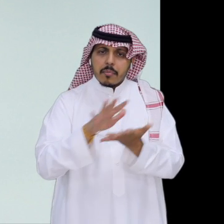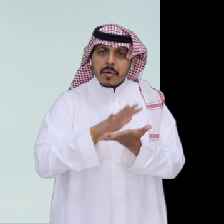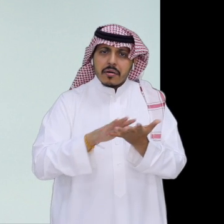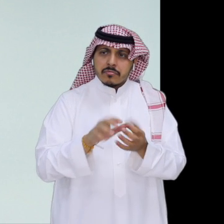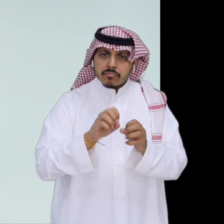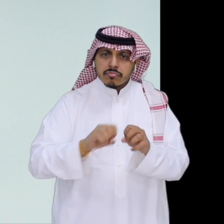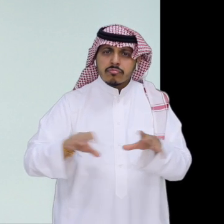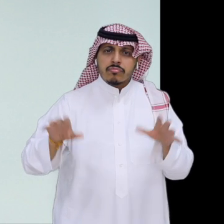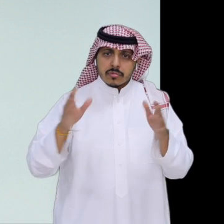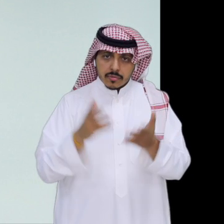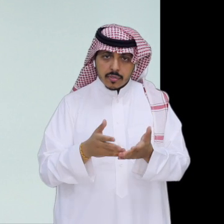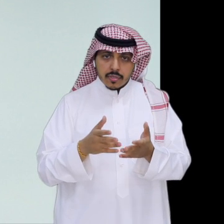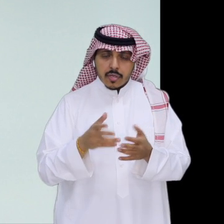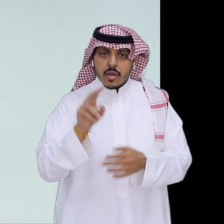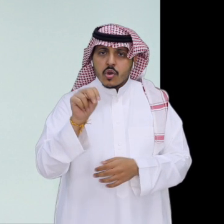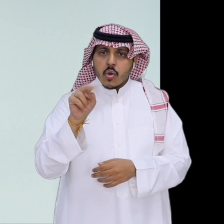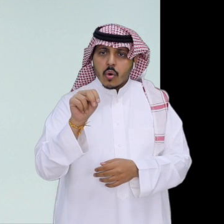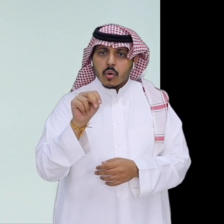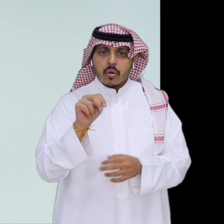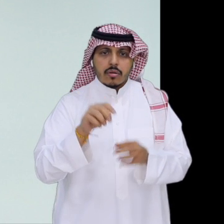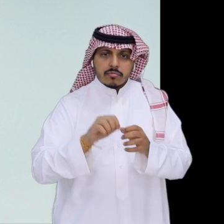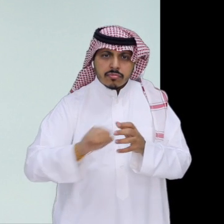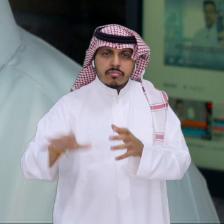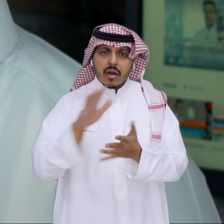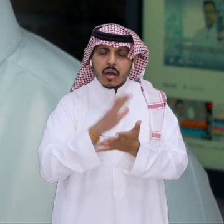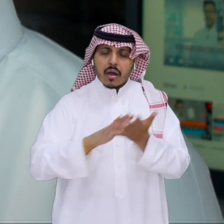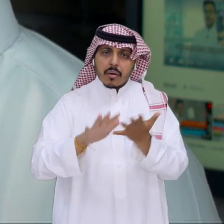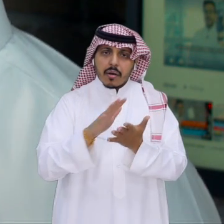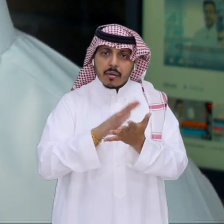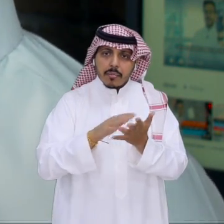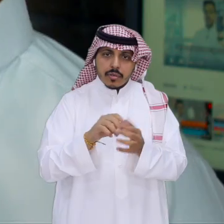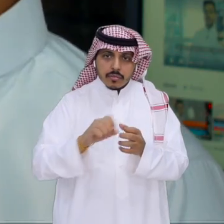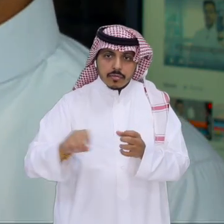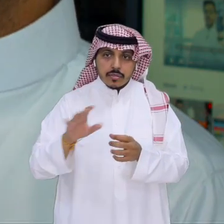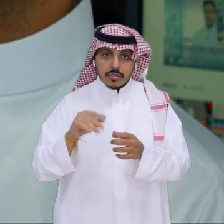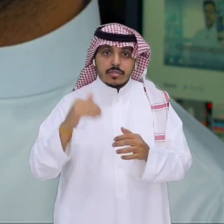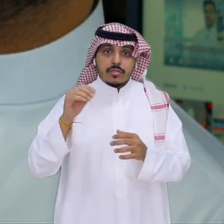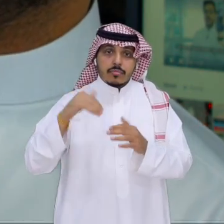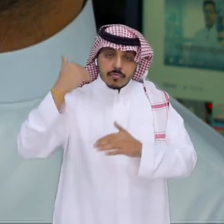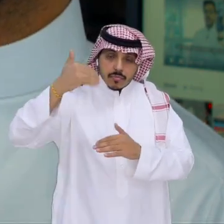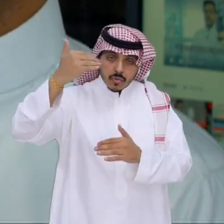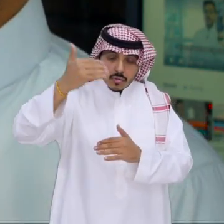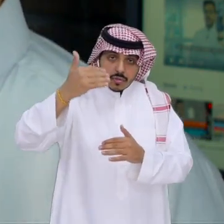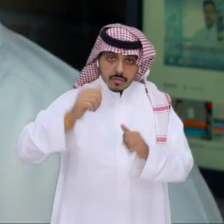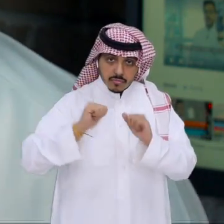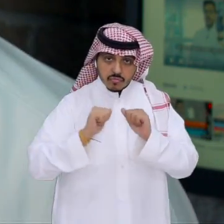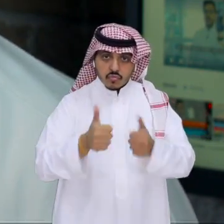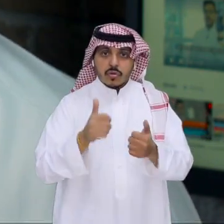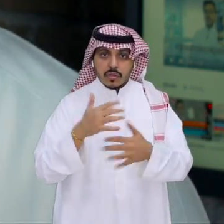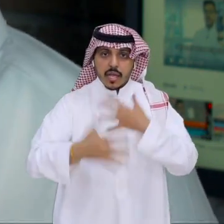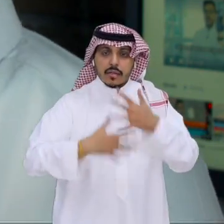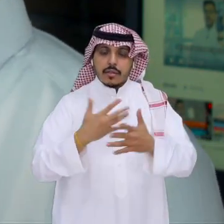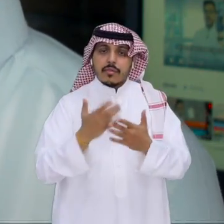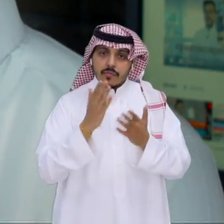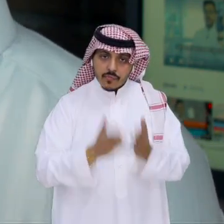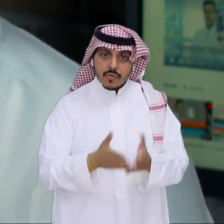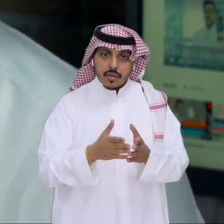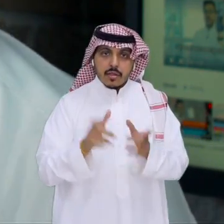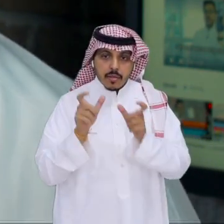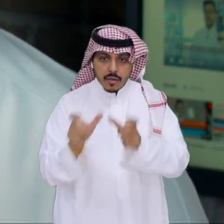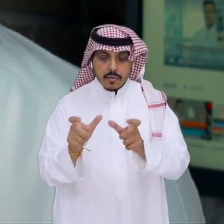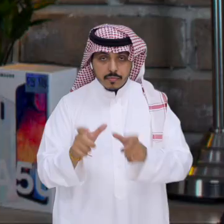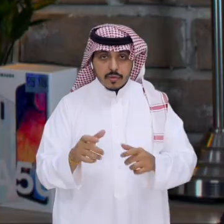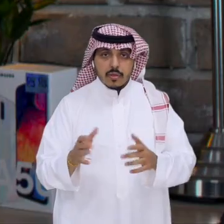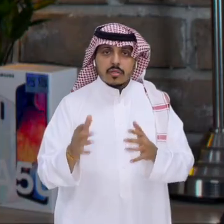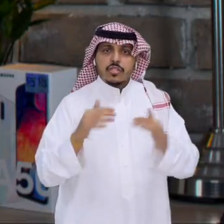للصين، ليش صار هذا الشيء، بخلل من نوكيا اعتذروا منه، HMD وأشياء زي كذا، والأمور بتتحسن لنفس الملاك مع تحديث أمني بيجي لهم. لو تكلمنا أيضا